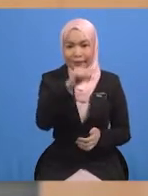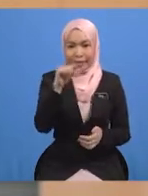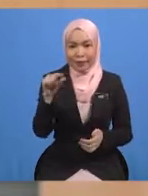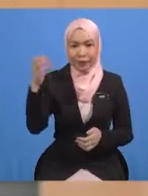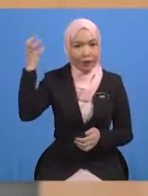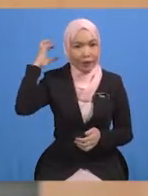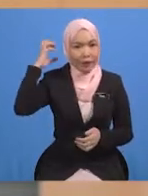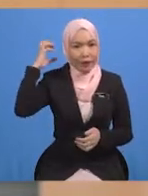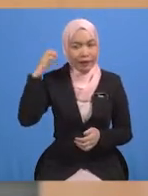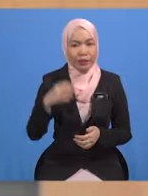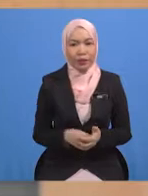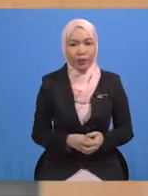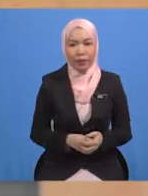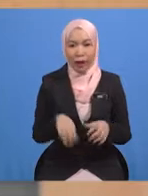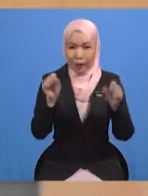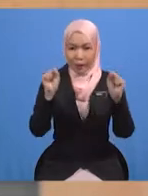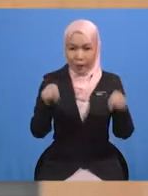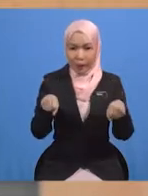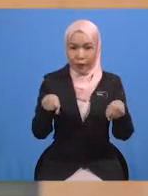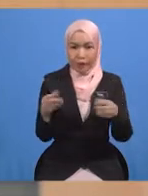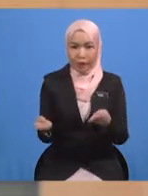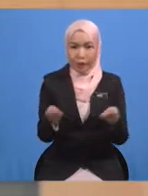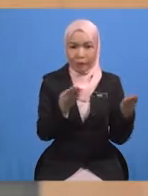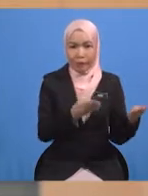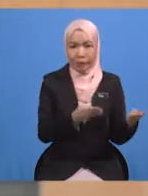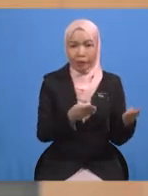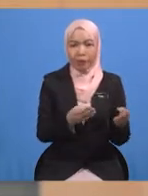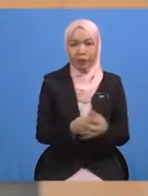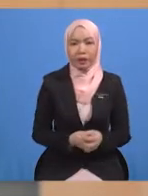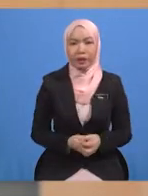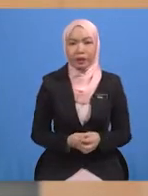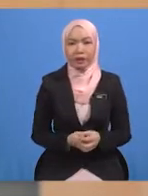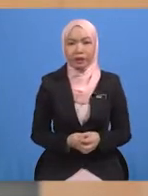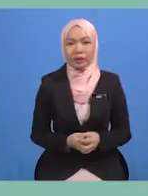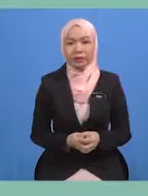Gelombang radio pula boleh membawa maklumat.